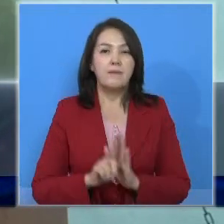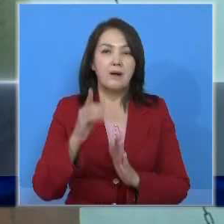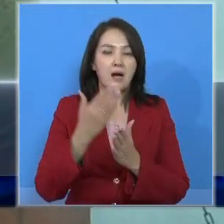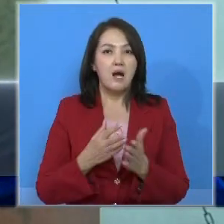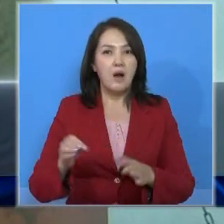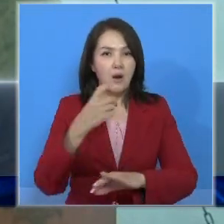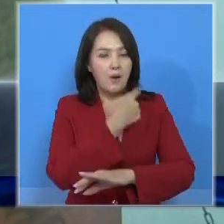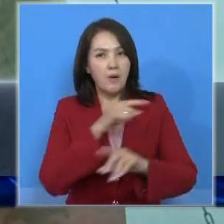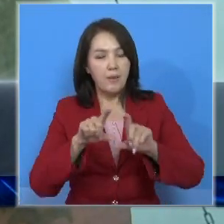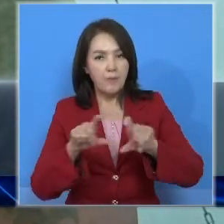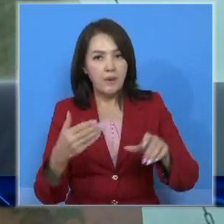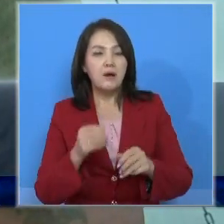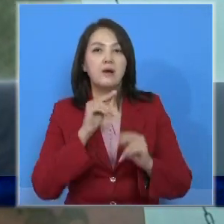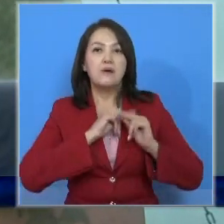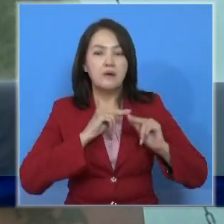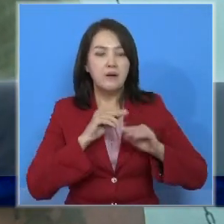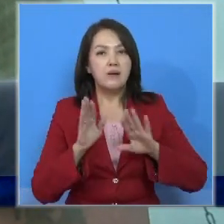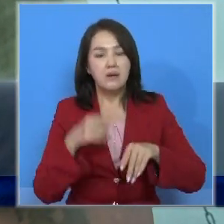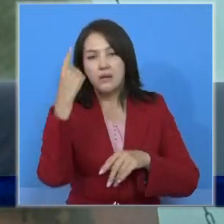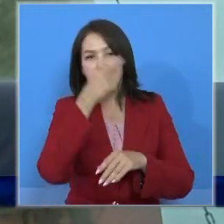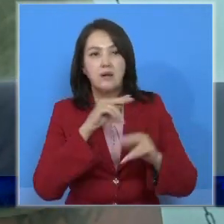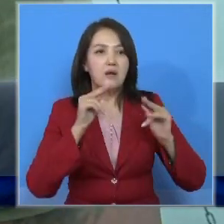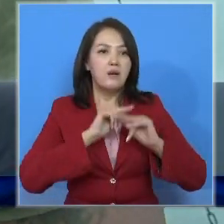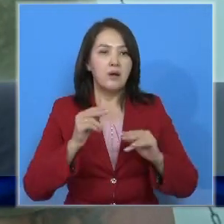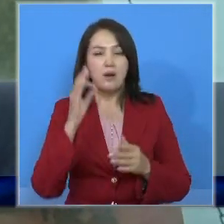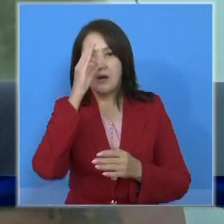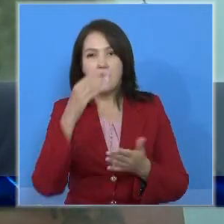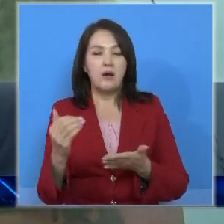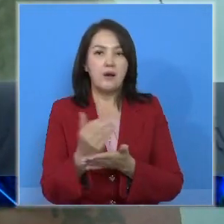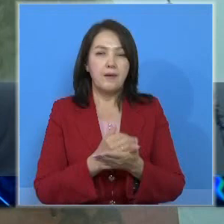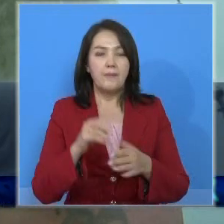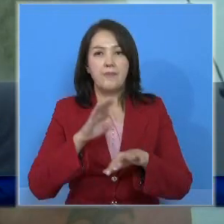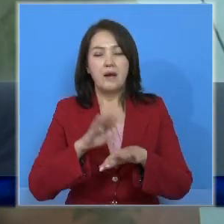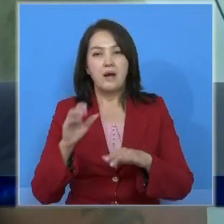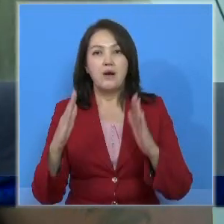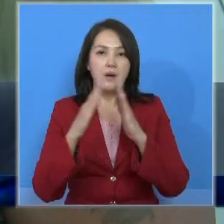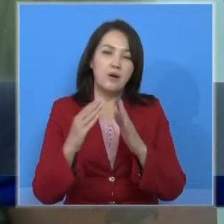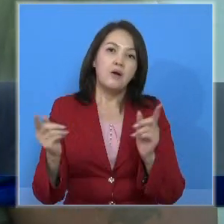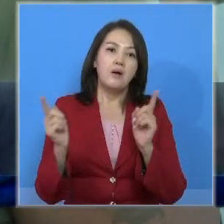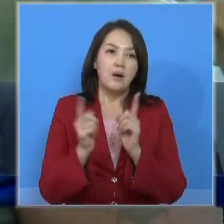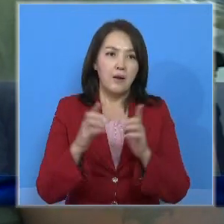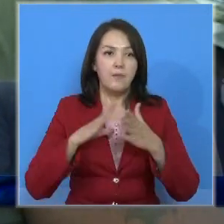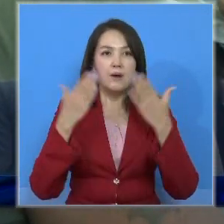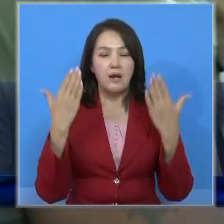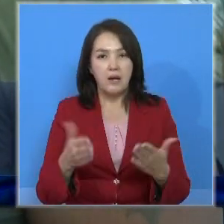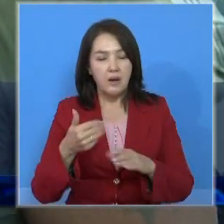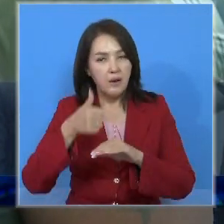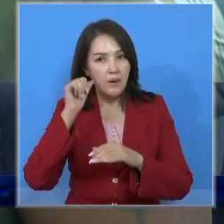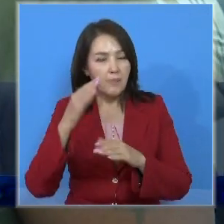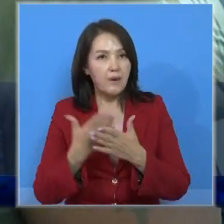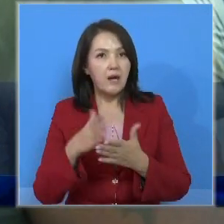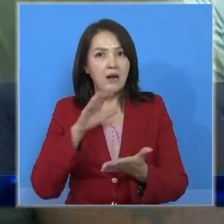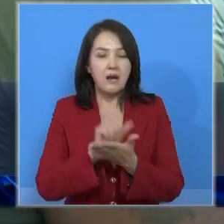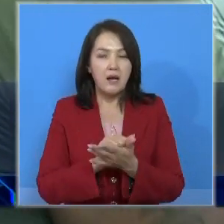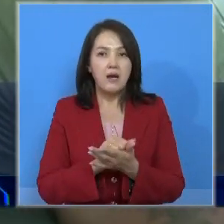audandık auruxanalarda jımıs istedim. Keyin jeke de jımıs istep tajiribe jıynadım. Nauqastardı üyde qabıldap jürdim. Endi mine bıltır osı jerde jalğa